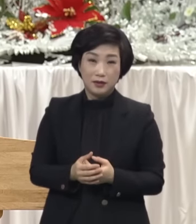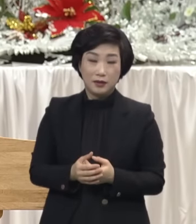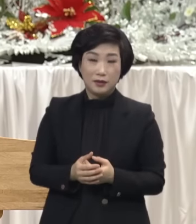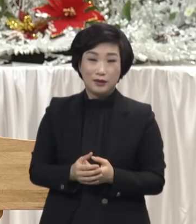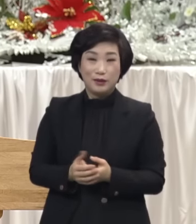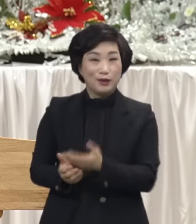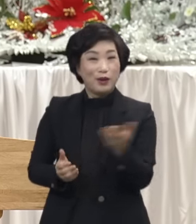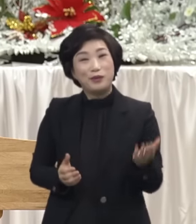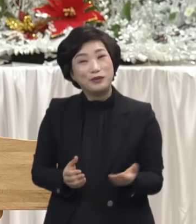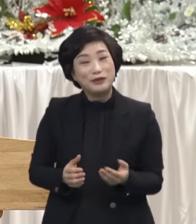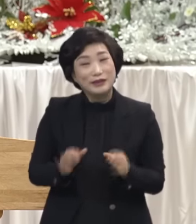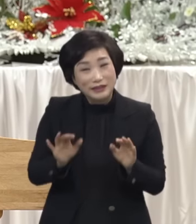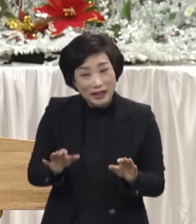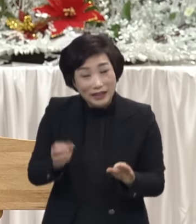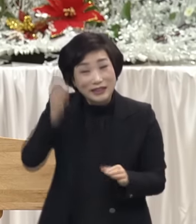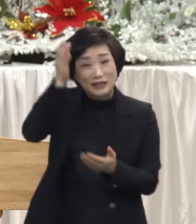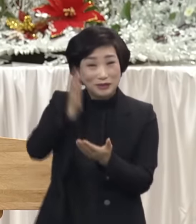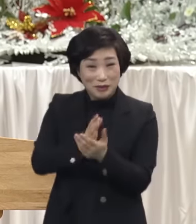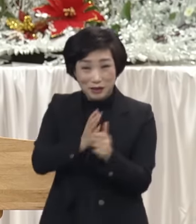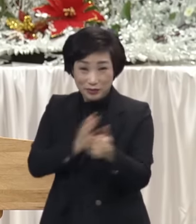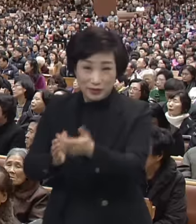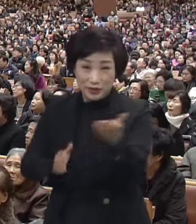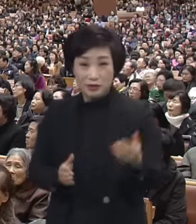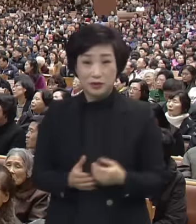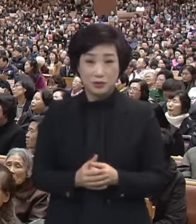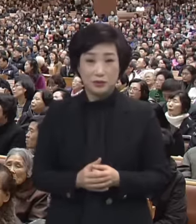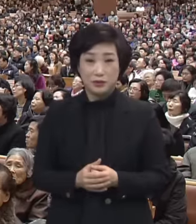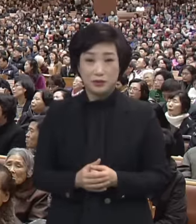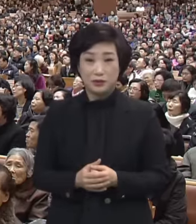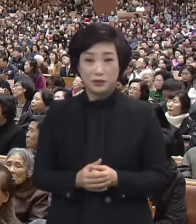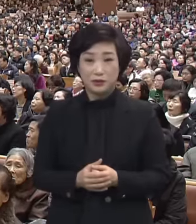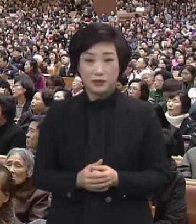하신다는 사실을 잊지 말아야 합니다.